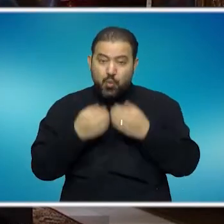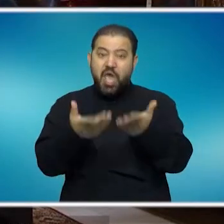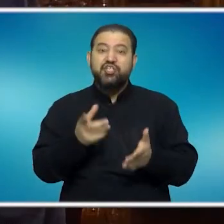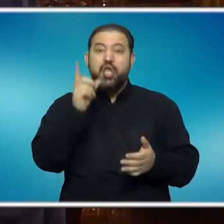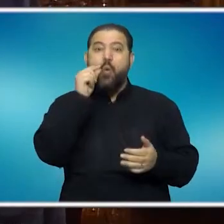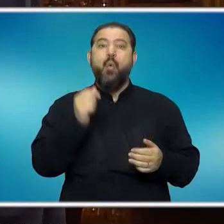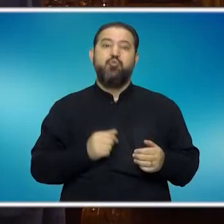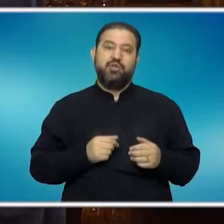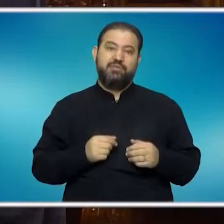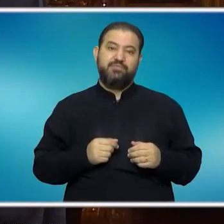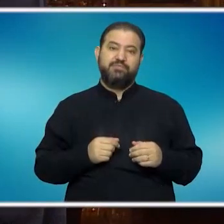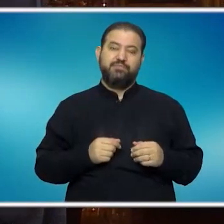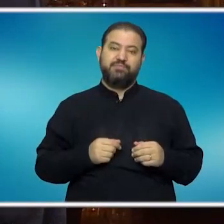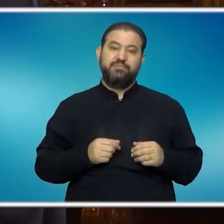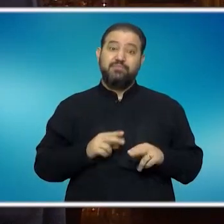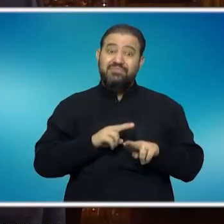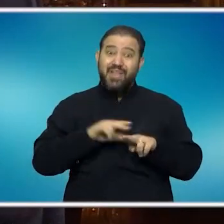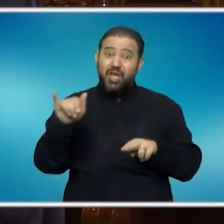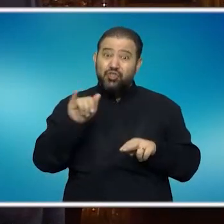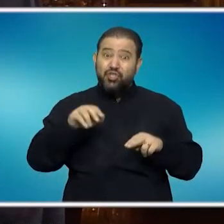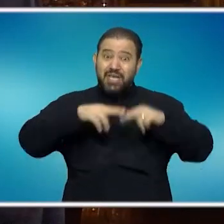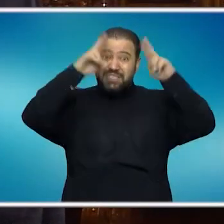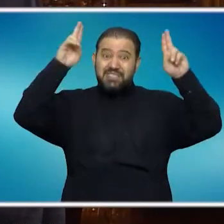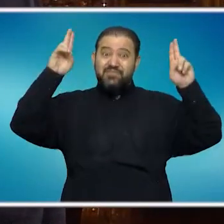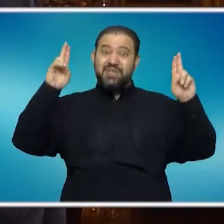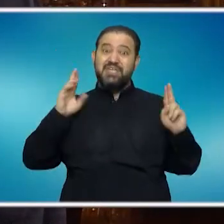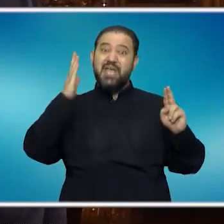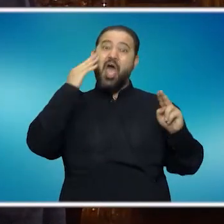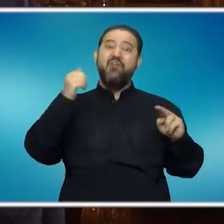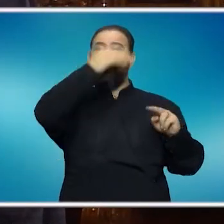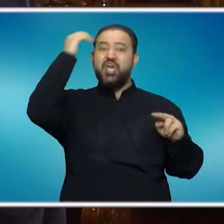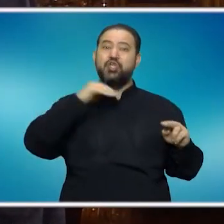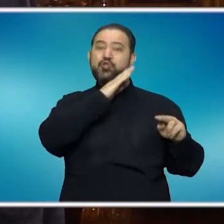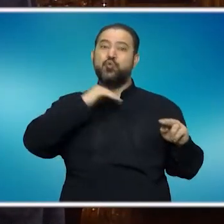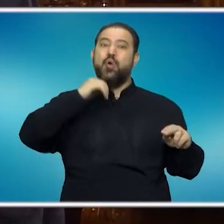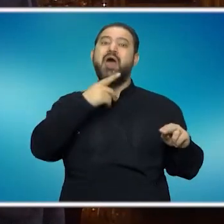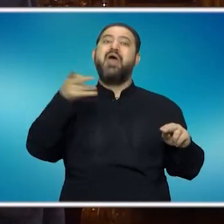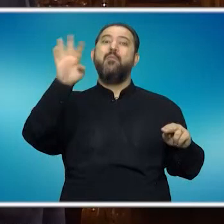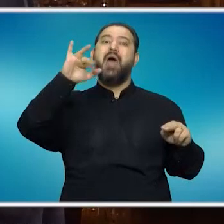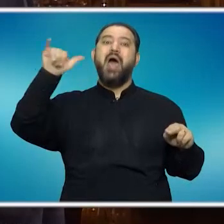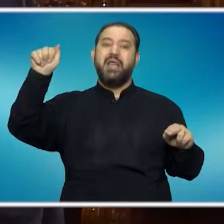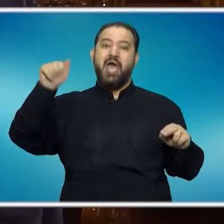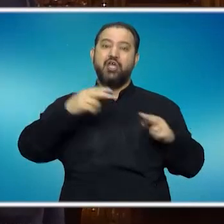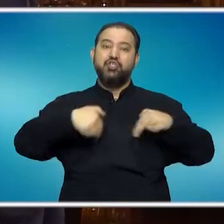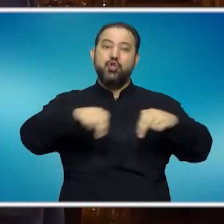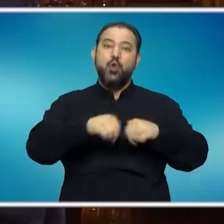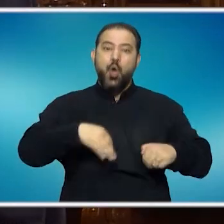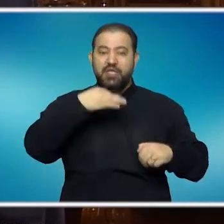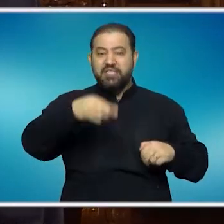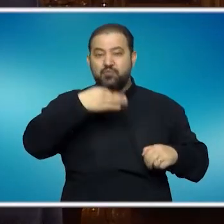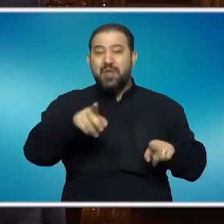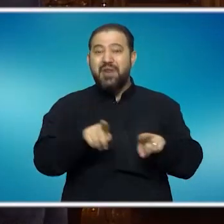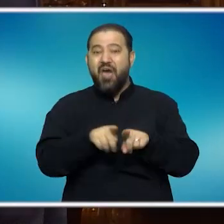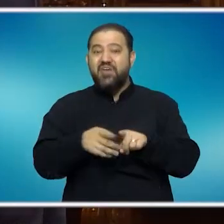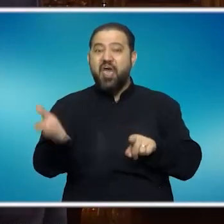mai alese dintre ființele umane, Sfânta Fecioară Maria. Deci, de aici învățăm că și noi trebuie să spunem un fie.